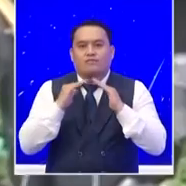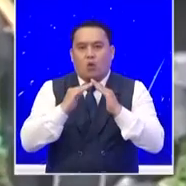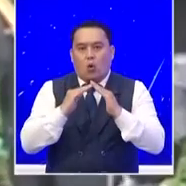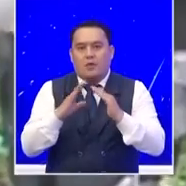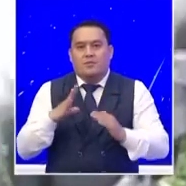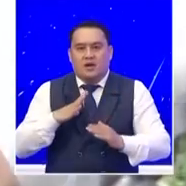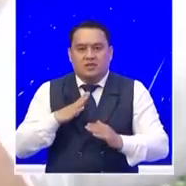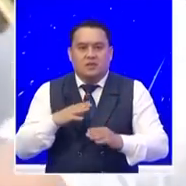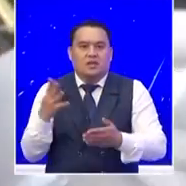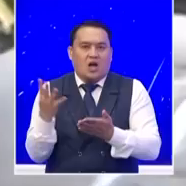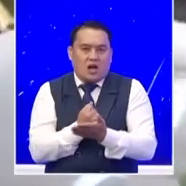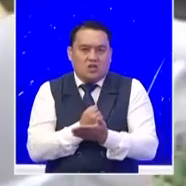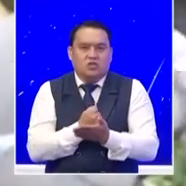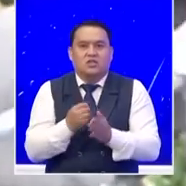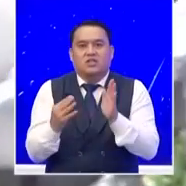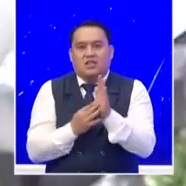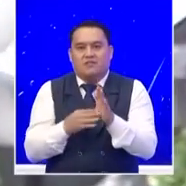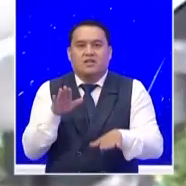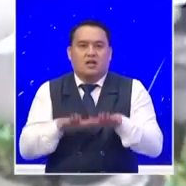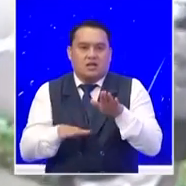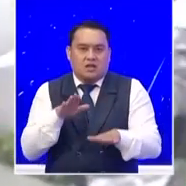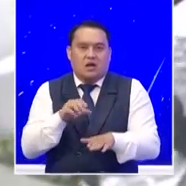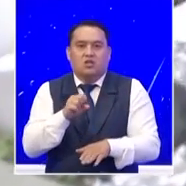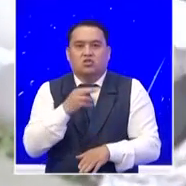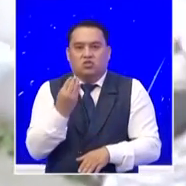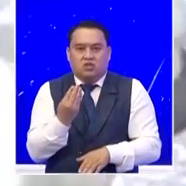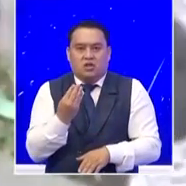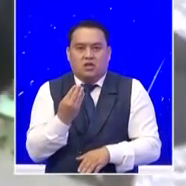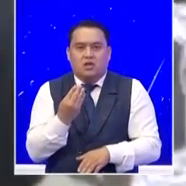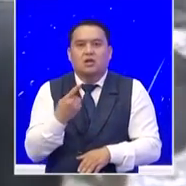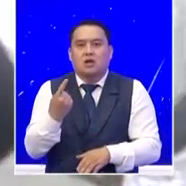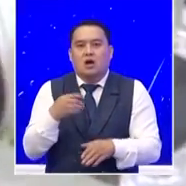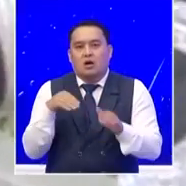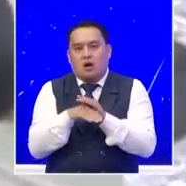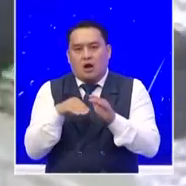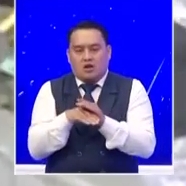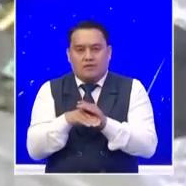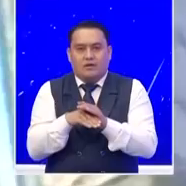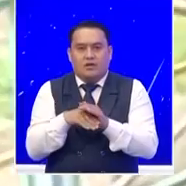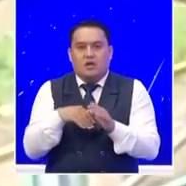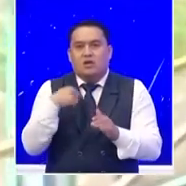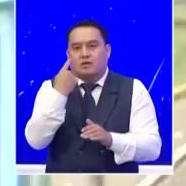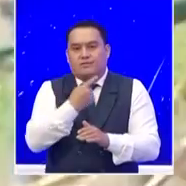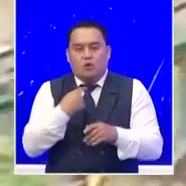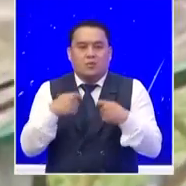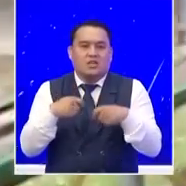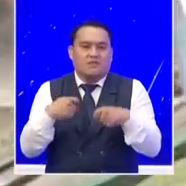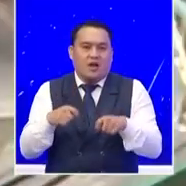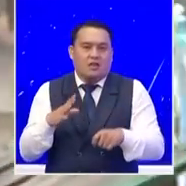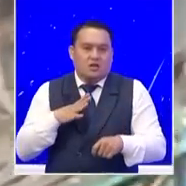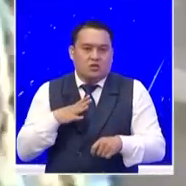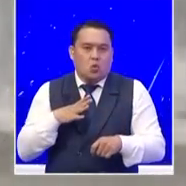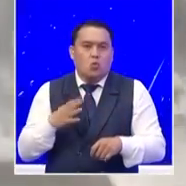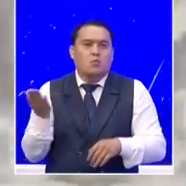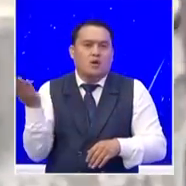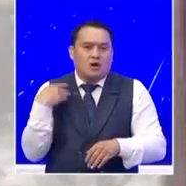задержанного стражи порядка нашли еще 9 килограммов гашиша, который подозреваемый хранил явно не для личного потребления. Подозреваемый